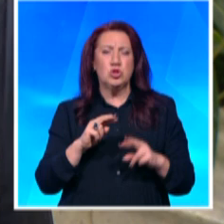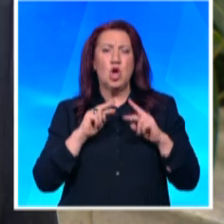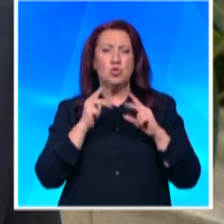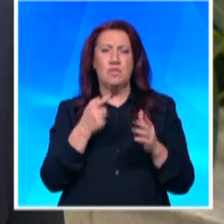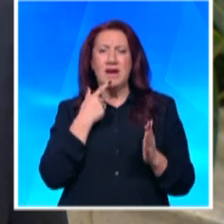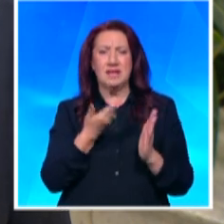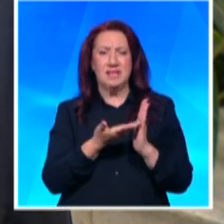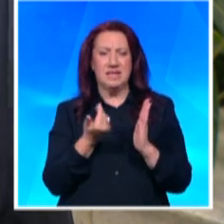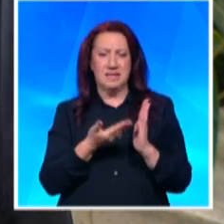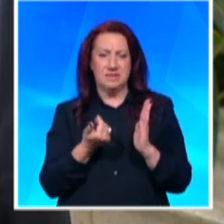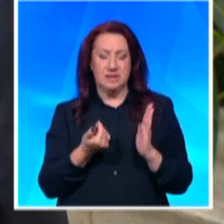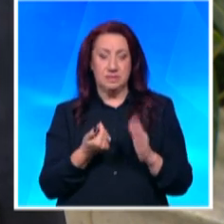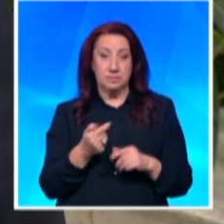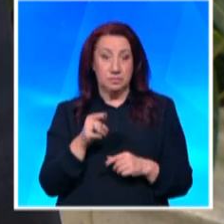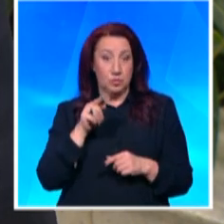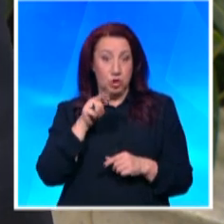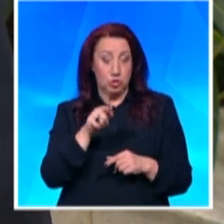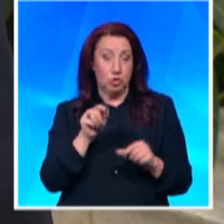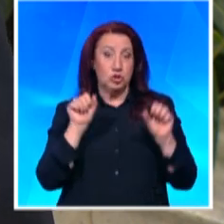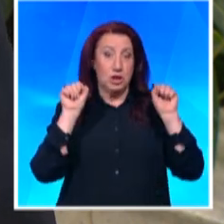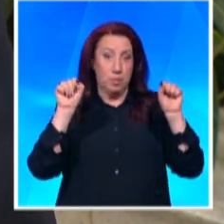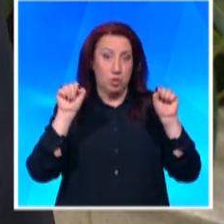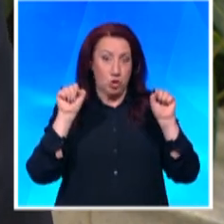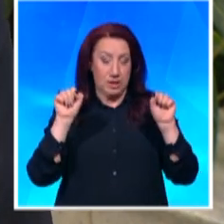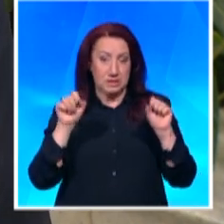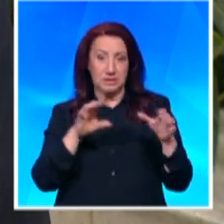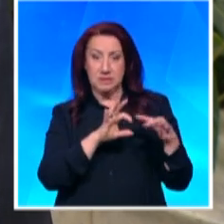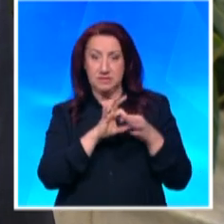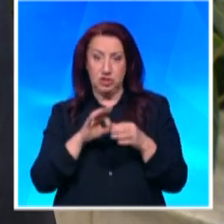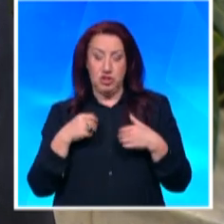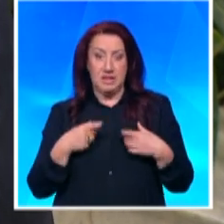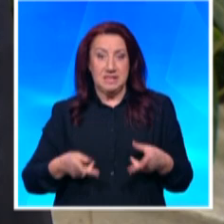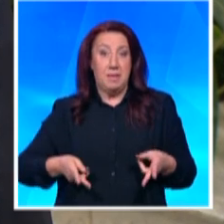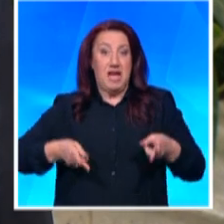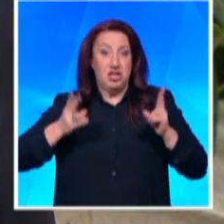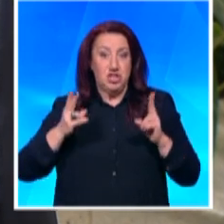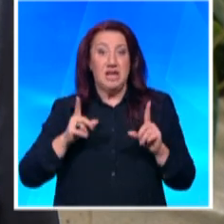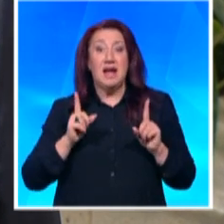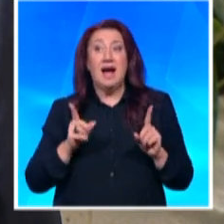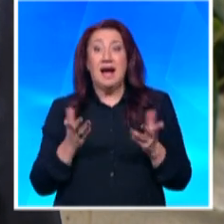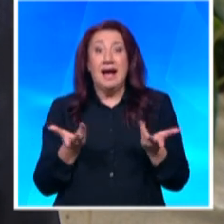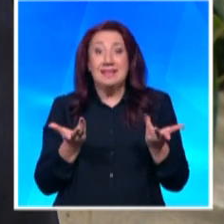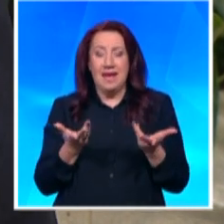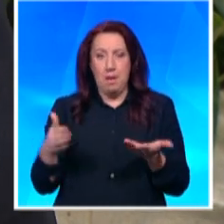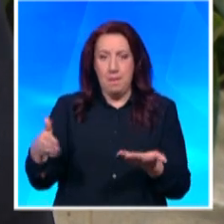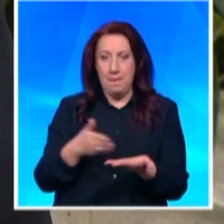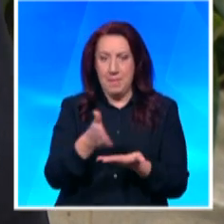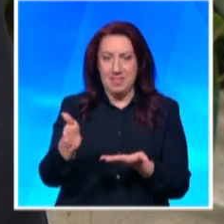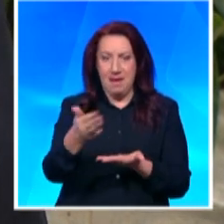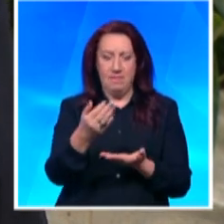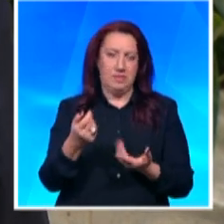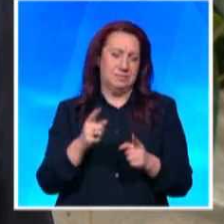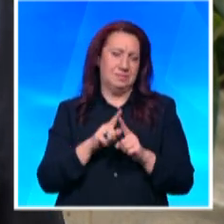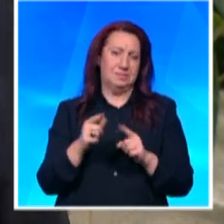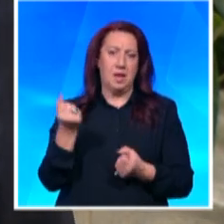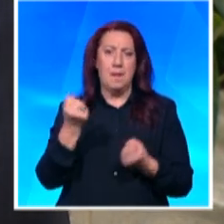хора. Този протест, който беше, че сме предрешили трасето по начина, по който сме издали това разрешение за строеж, изобщо не е вярно. Аз мисля,